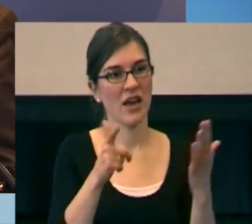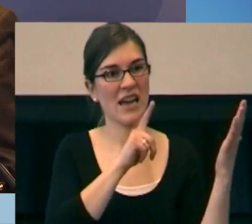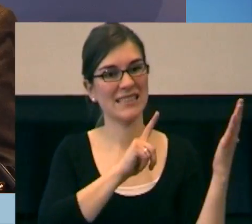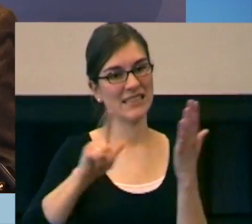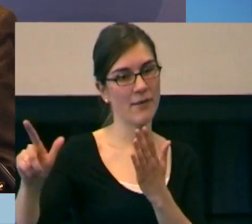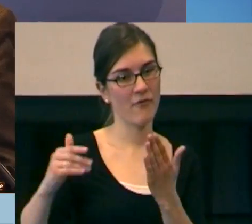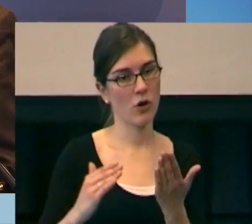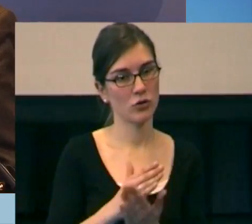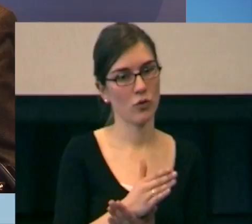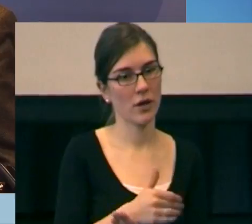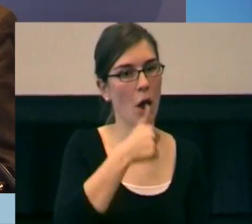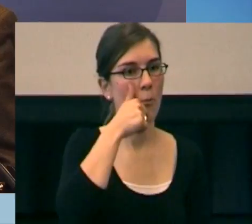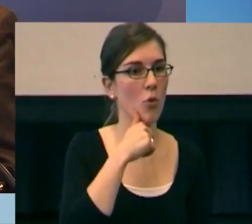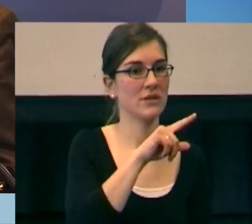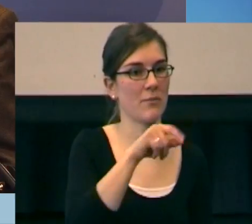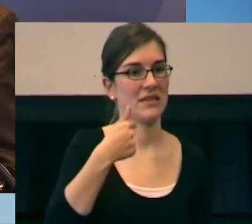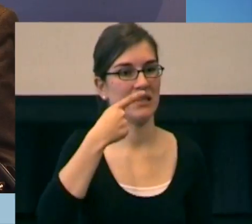montags bis freitags jeden Tag.